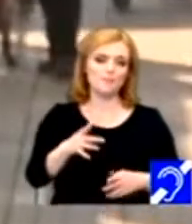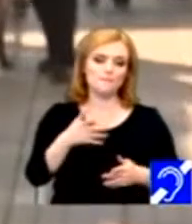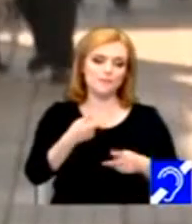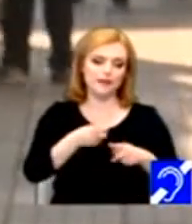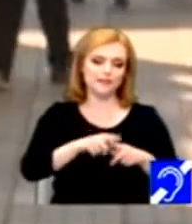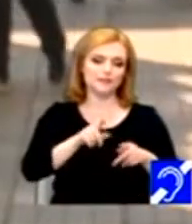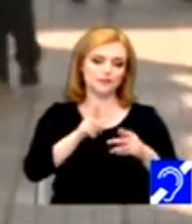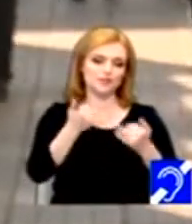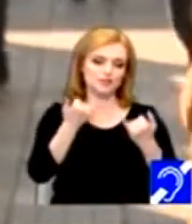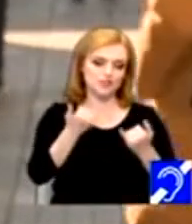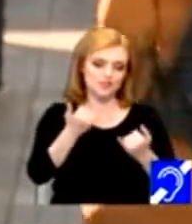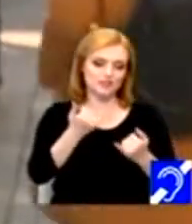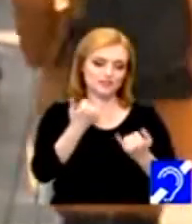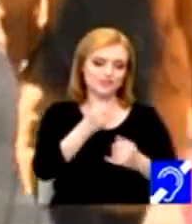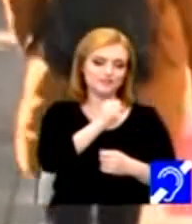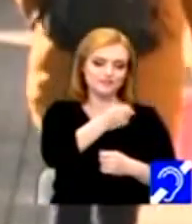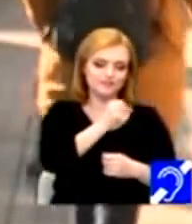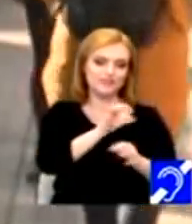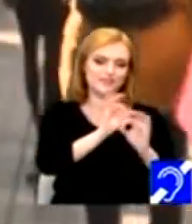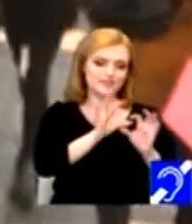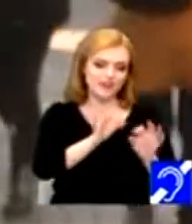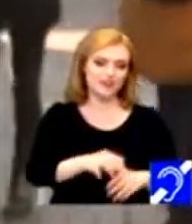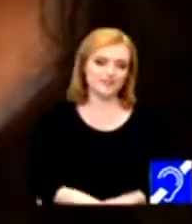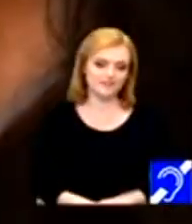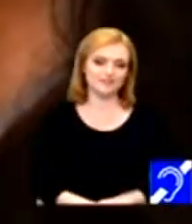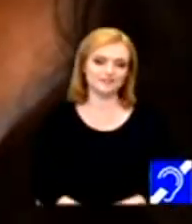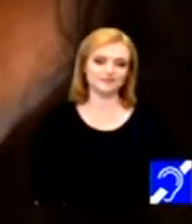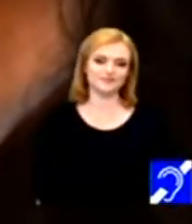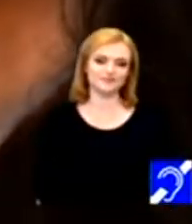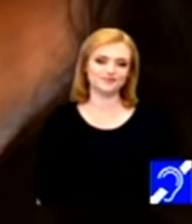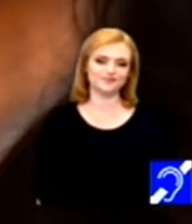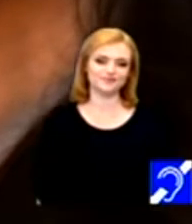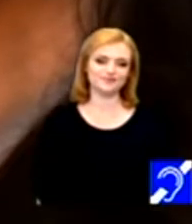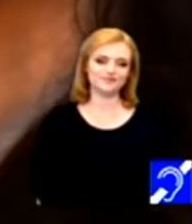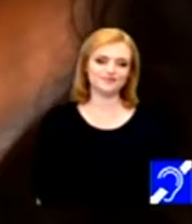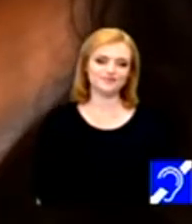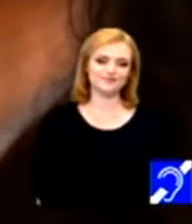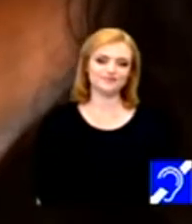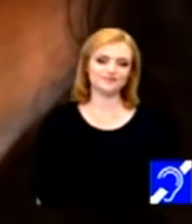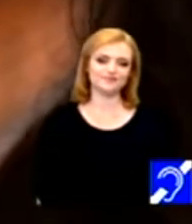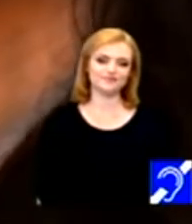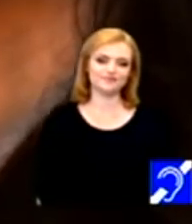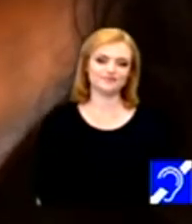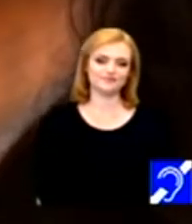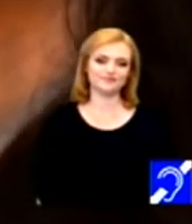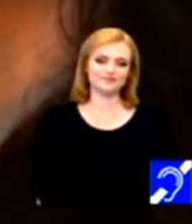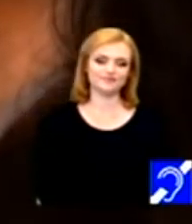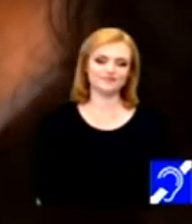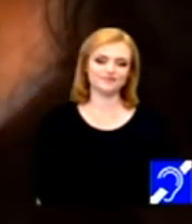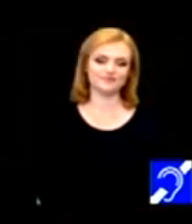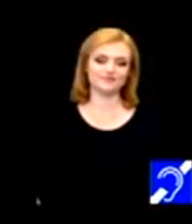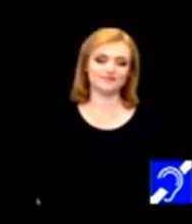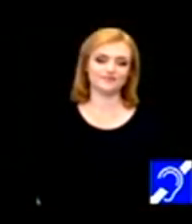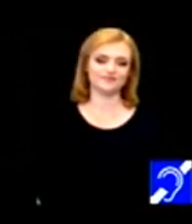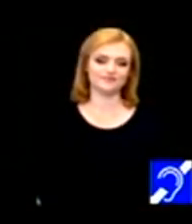iar mai apoi încredere în noi, în a spune ce ne dorim, în a avea cuvânt, practic, și